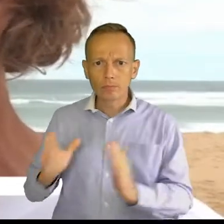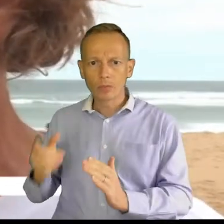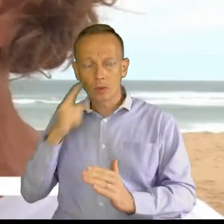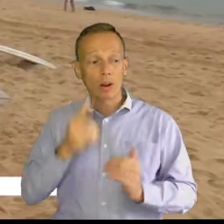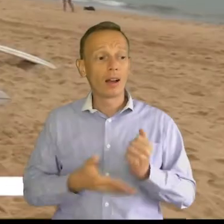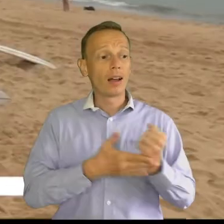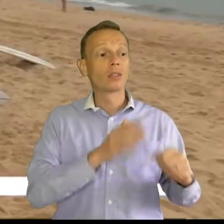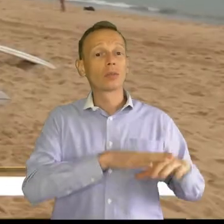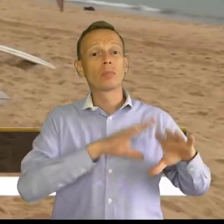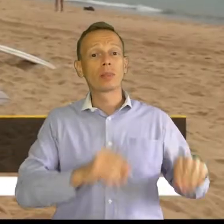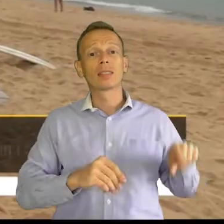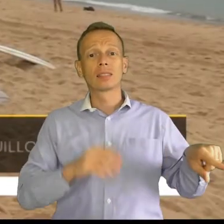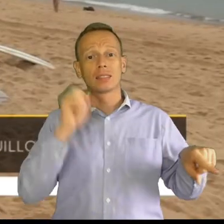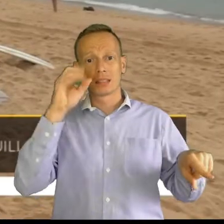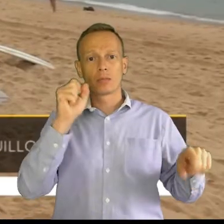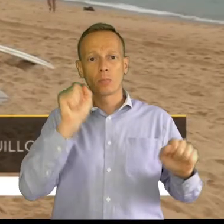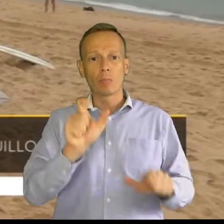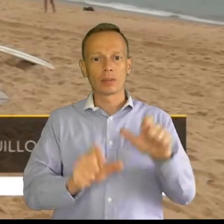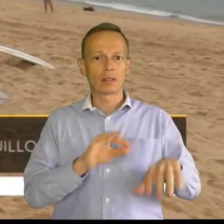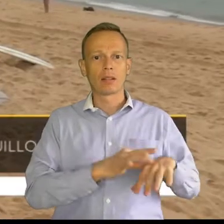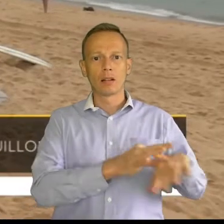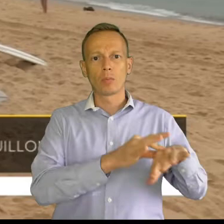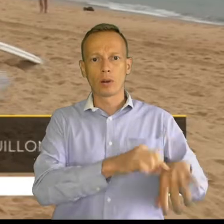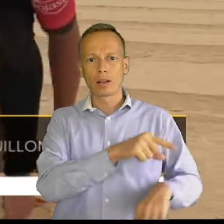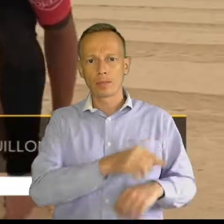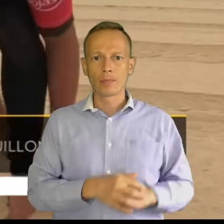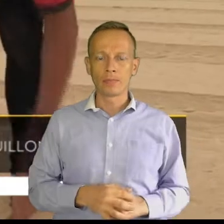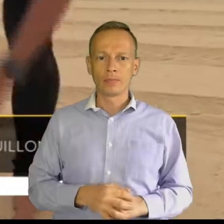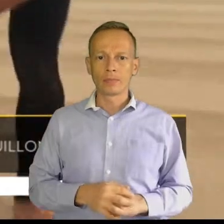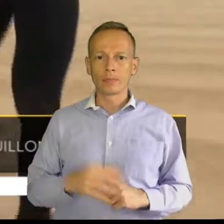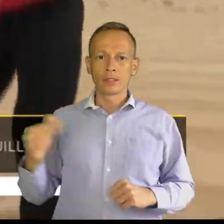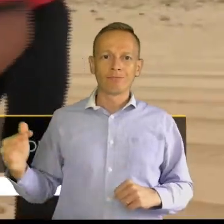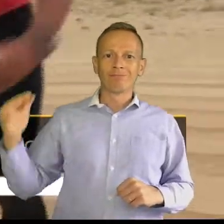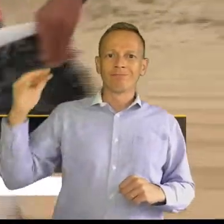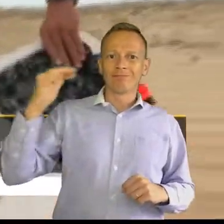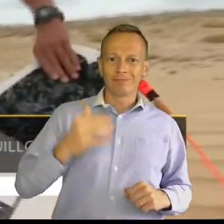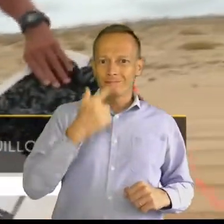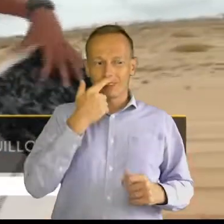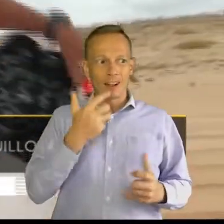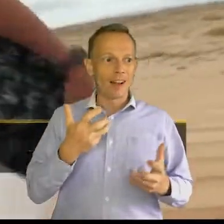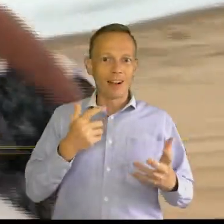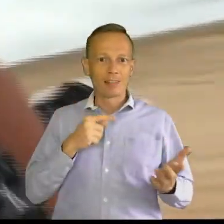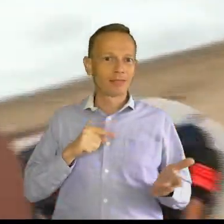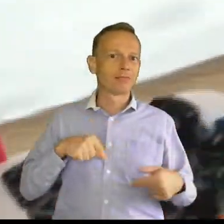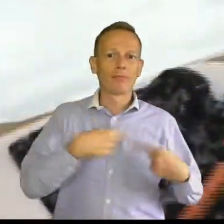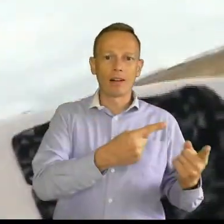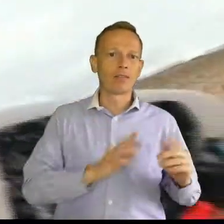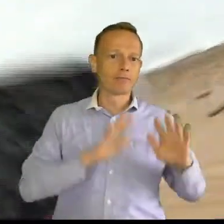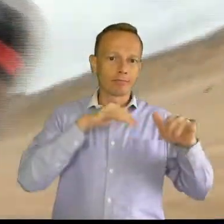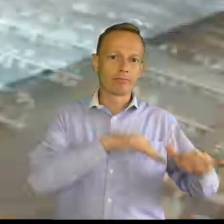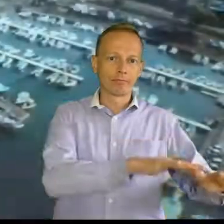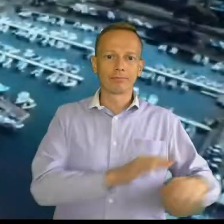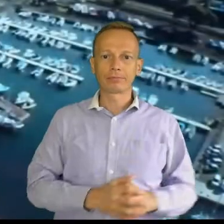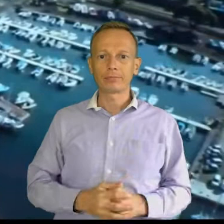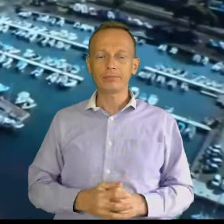la structuration. Et là, c'est de faire en sorte que sur place à Tahiti, il puisse y avoir de l'accompagnement à disposition. Et Kaoli aimante les vagues, la mer l'appelle. À toutes.